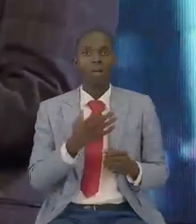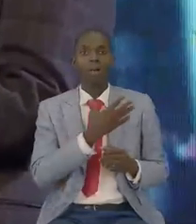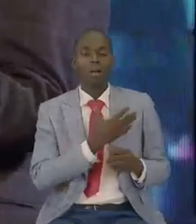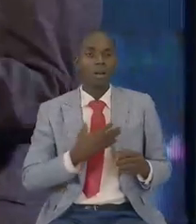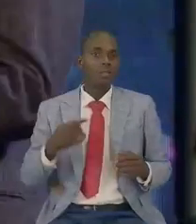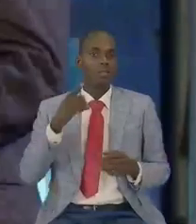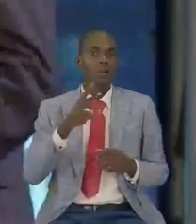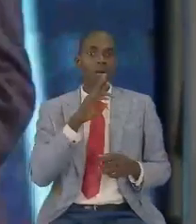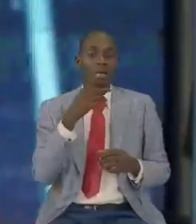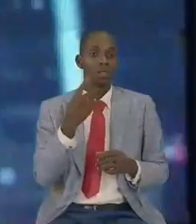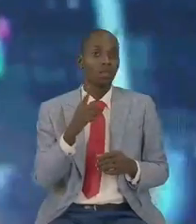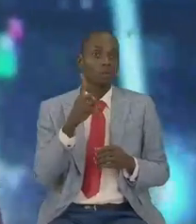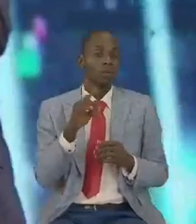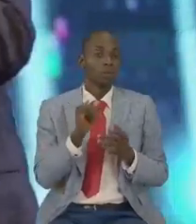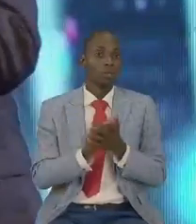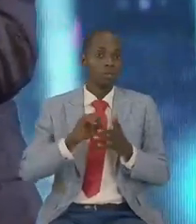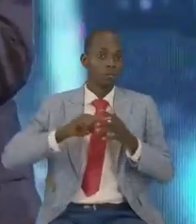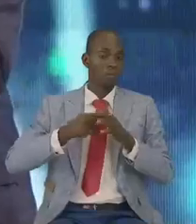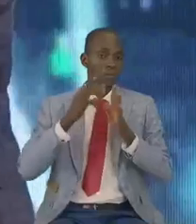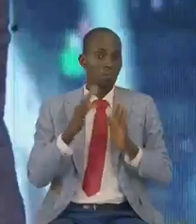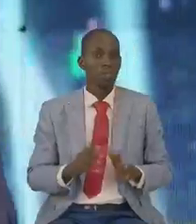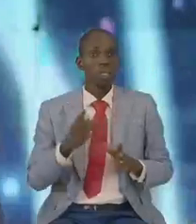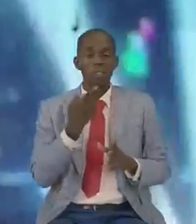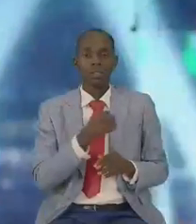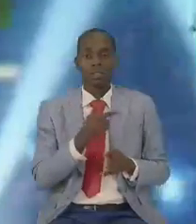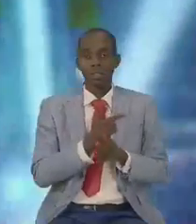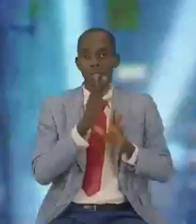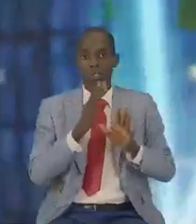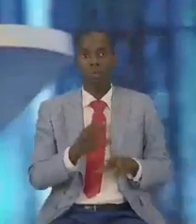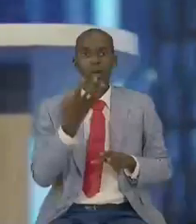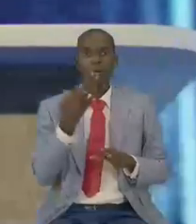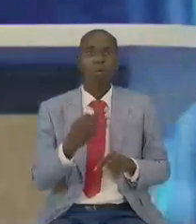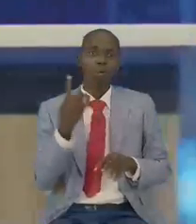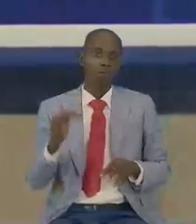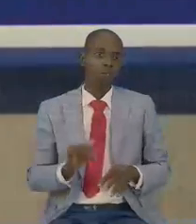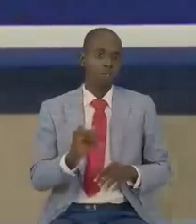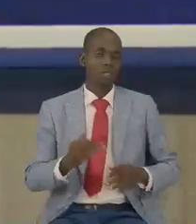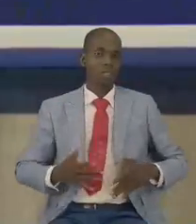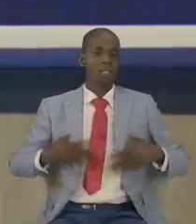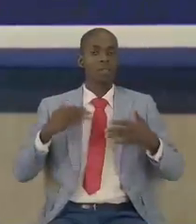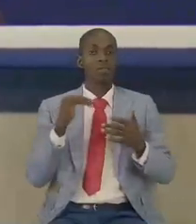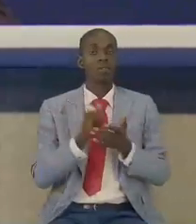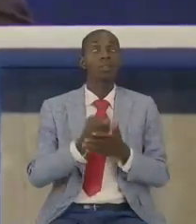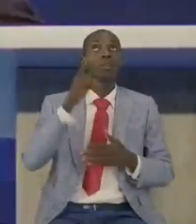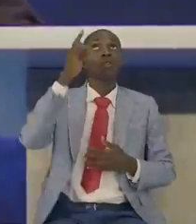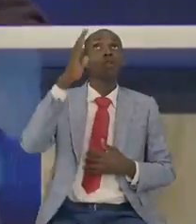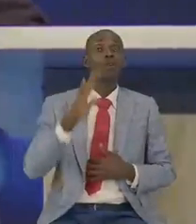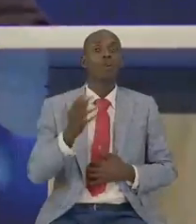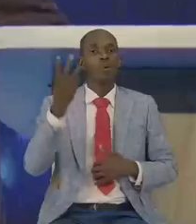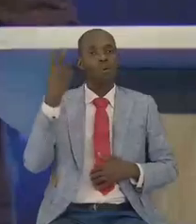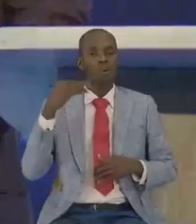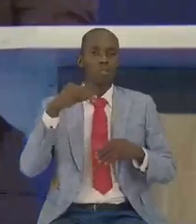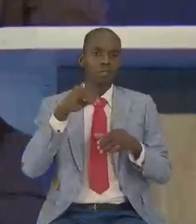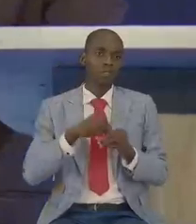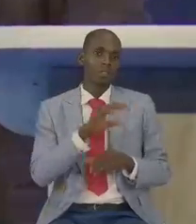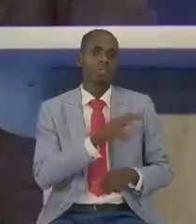est l'auteur et celui qui soutient la vie éternelle. Dieu était en Christ,